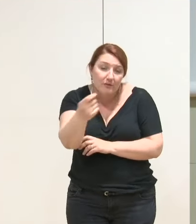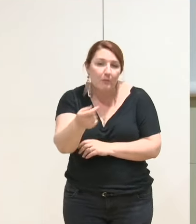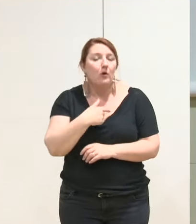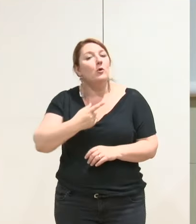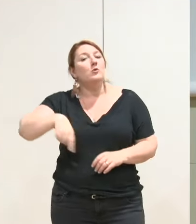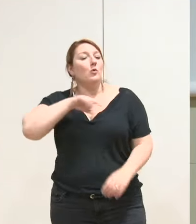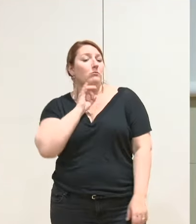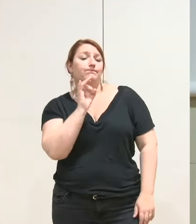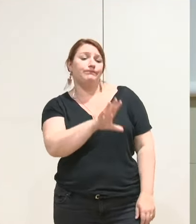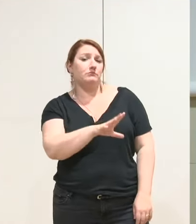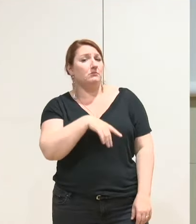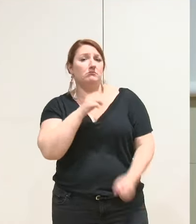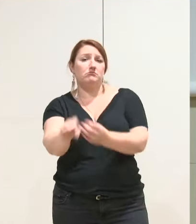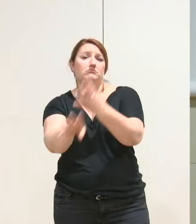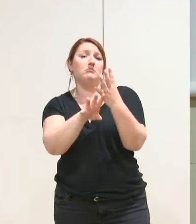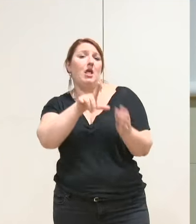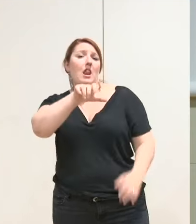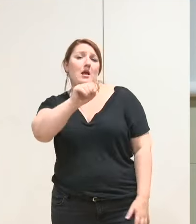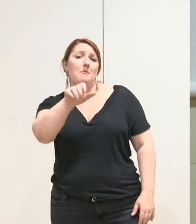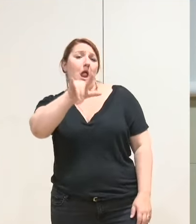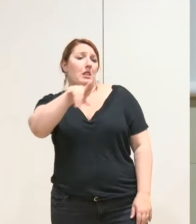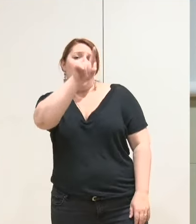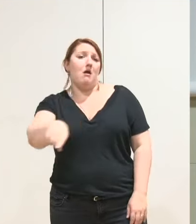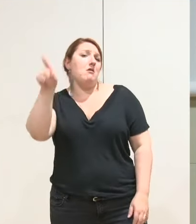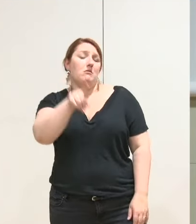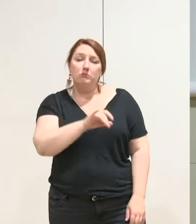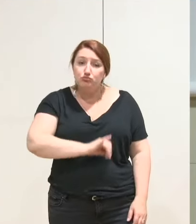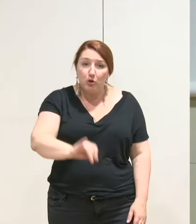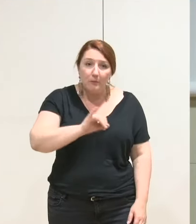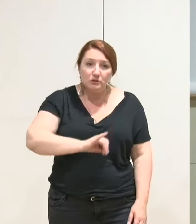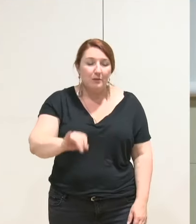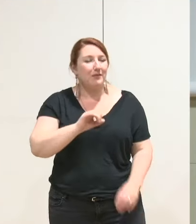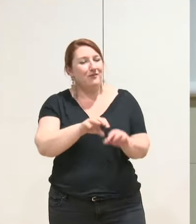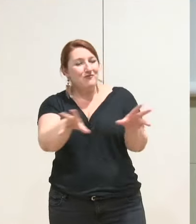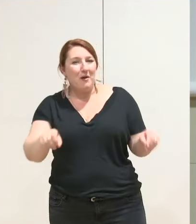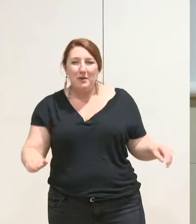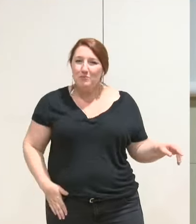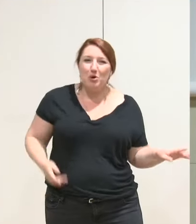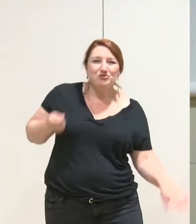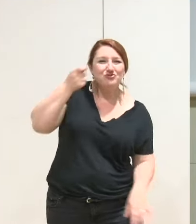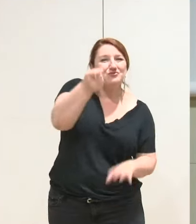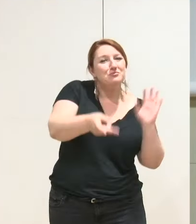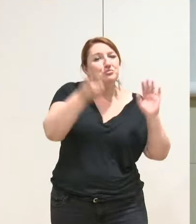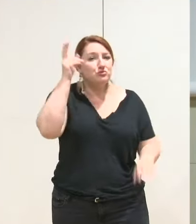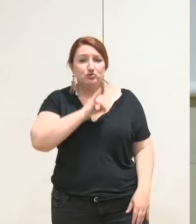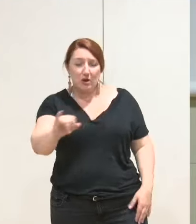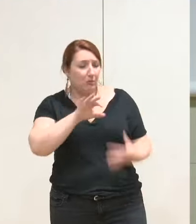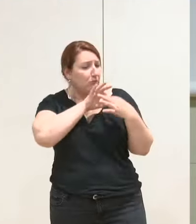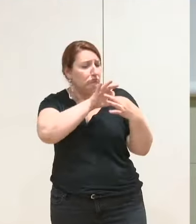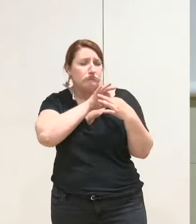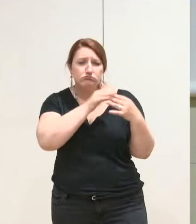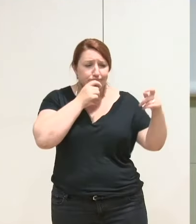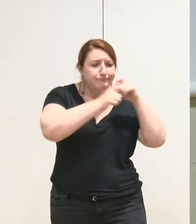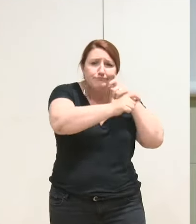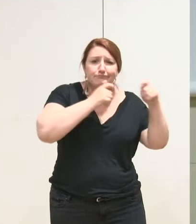de leur dire d'arrêter d'accueillir les enfants de leur dire d'augmenter la contribution des familles on a un dialogue qui est très resserré avec eux de